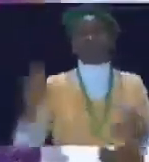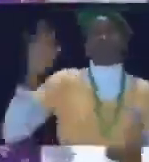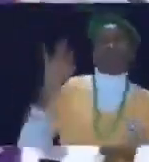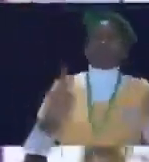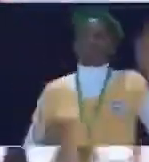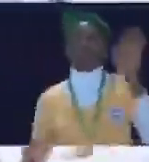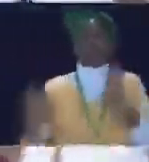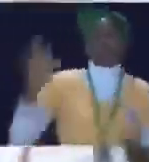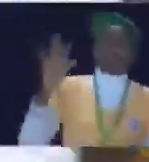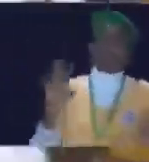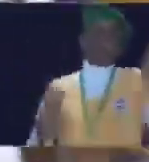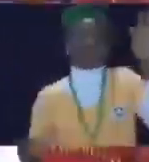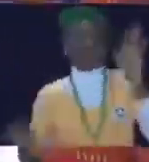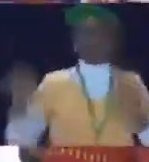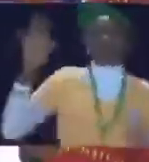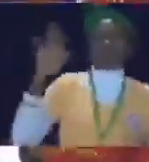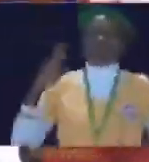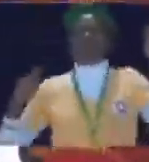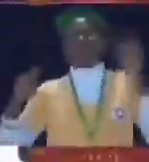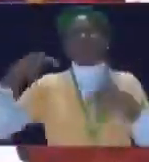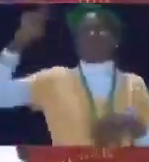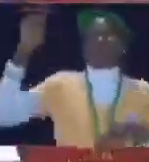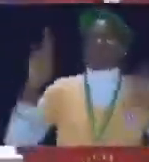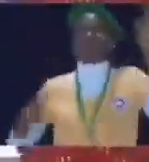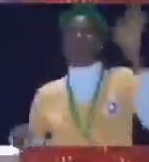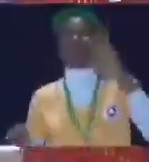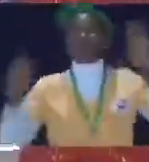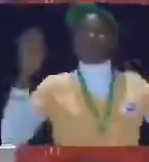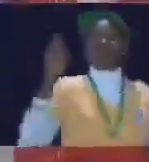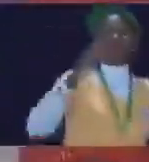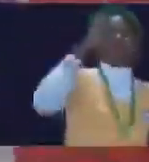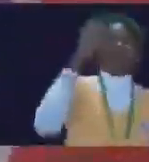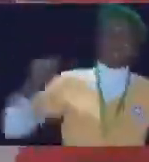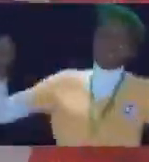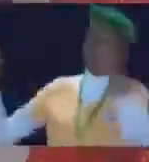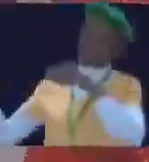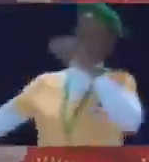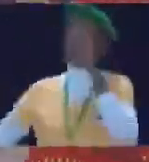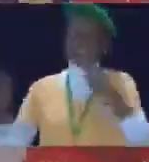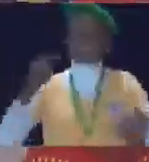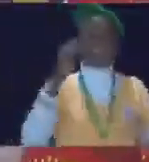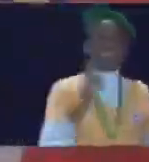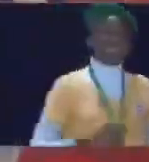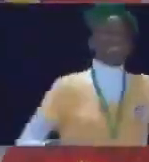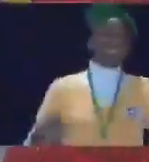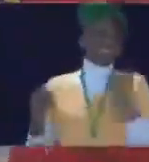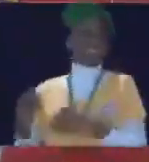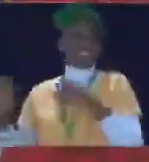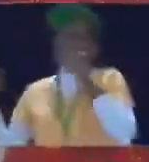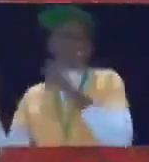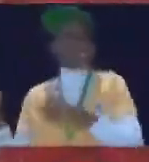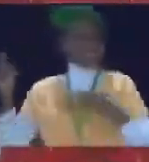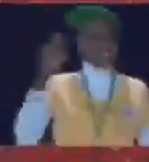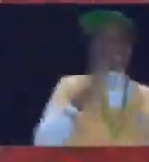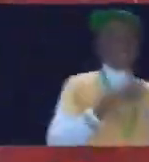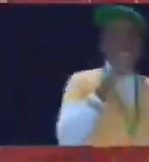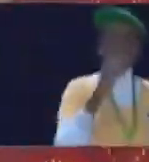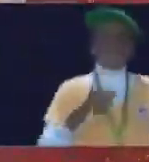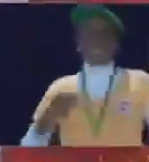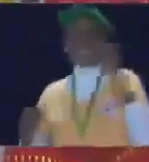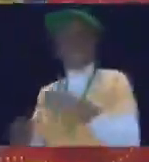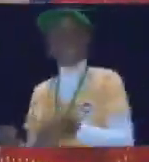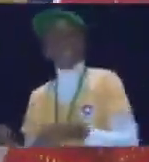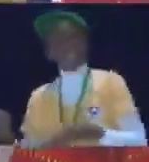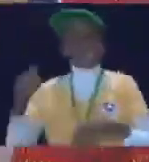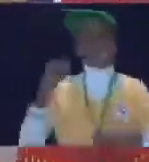Dambaba, uke, uke, chiki imani, ga Yesu, domi babana,